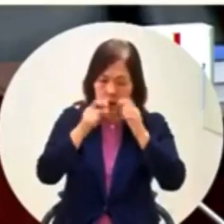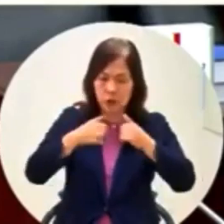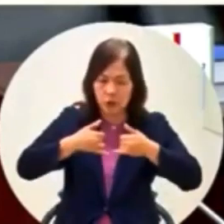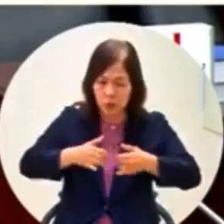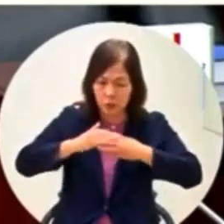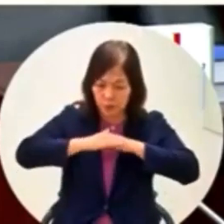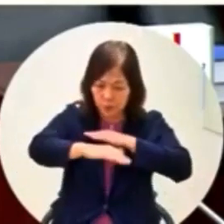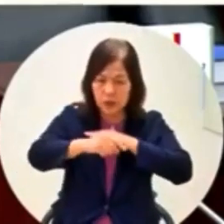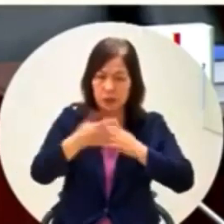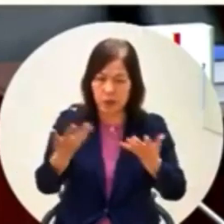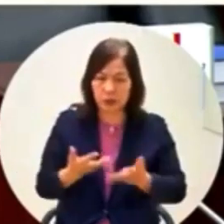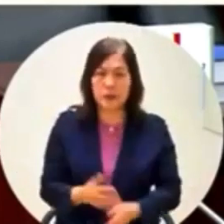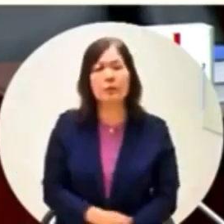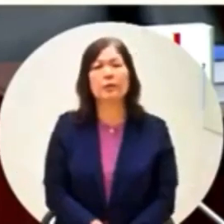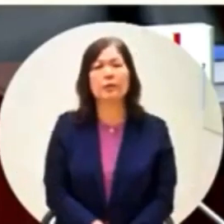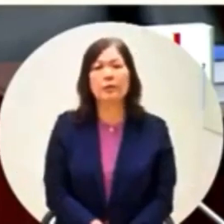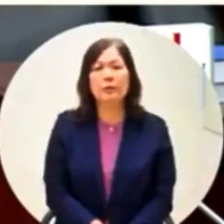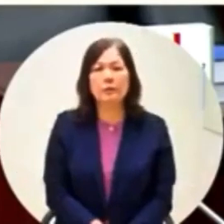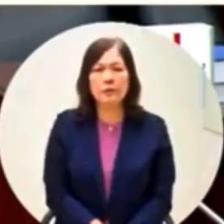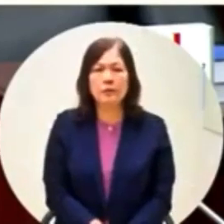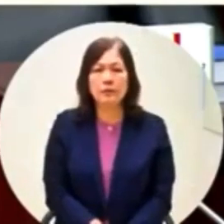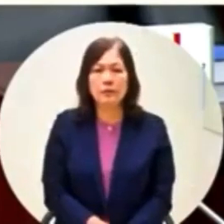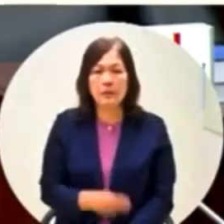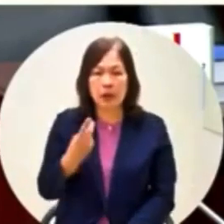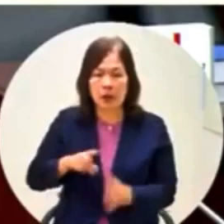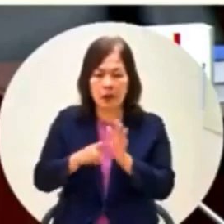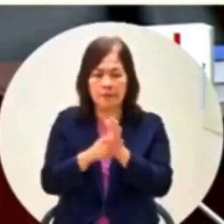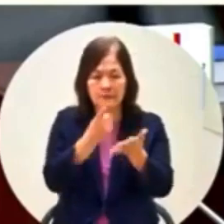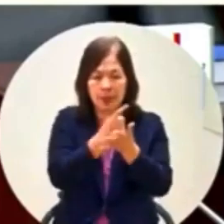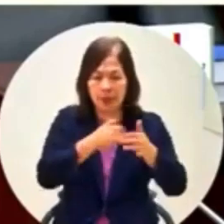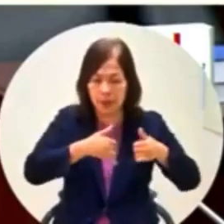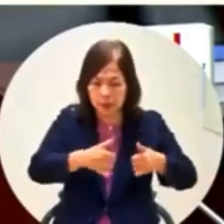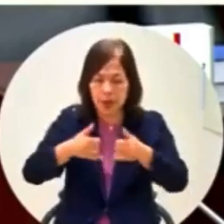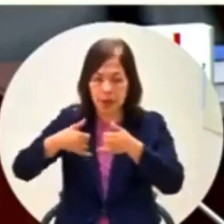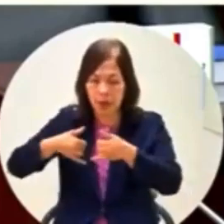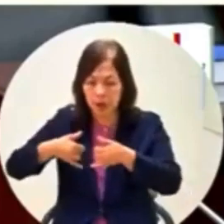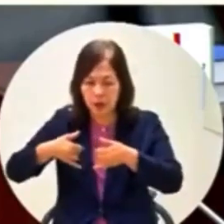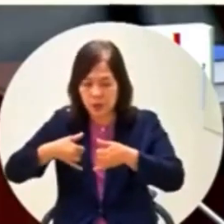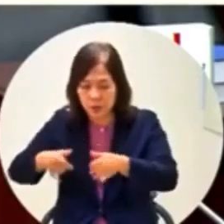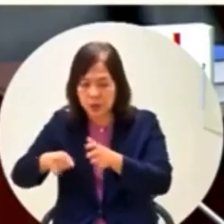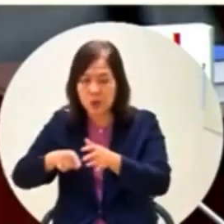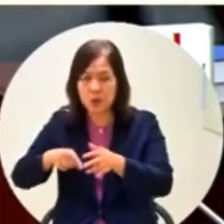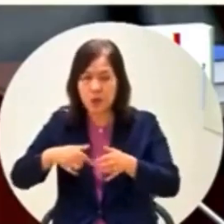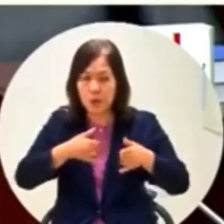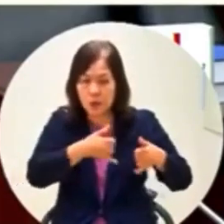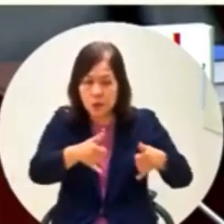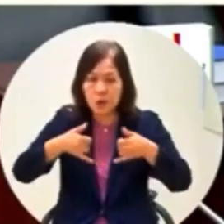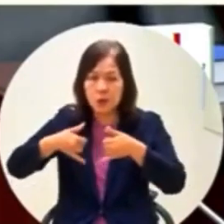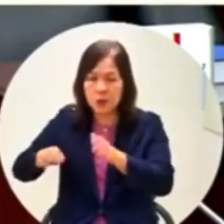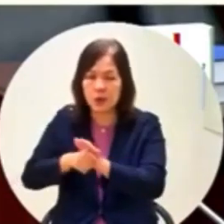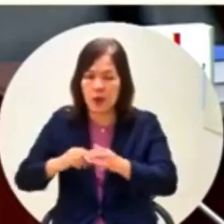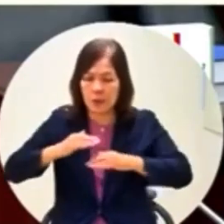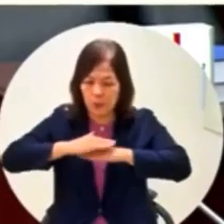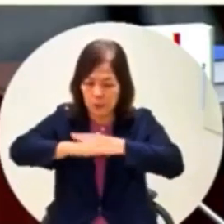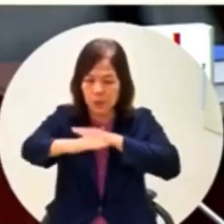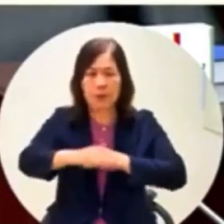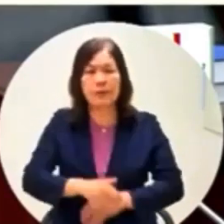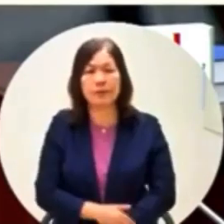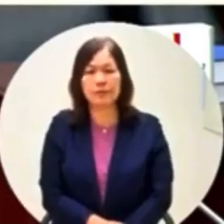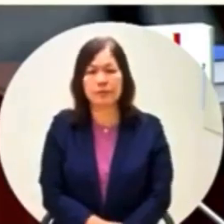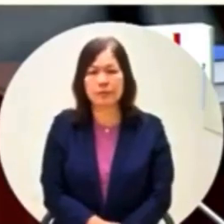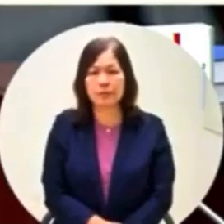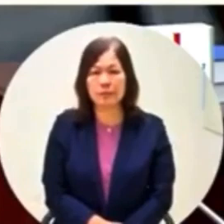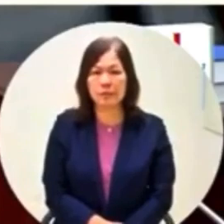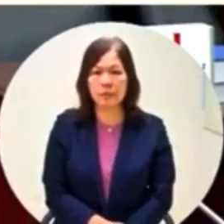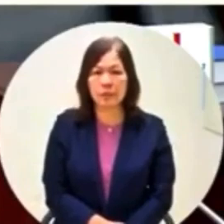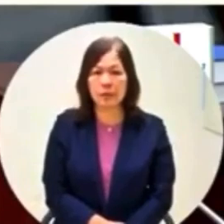案以及所有大街小巷的一些道路的一个来铺设，当然